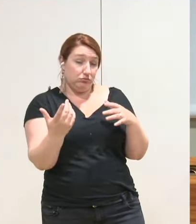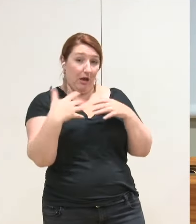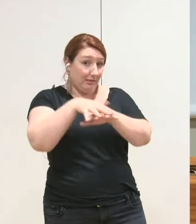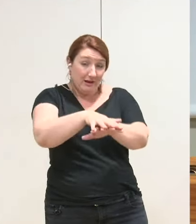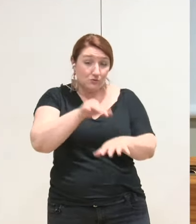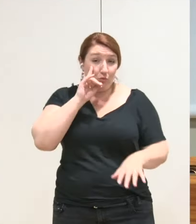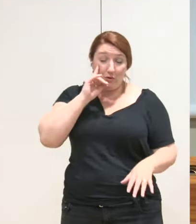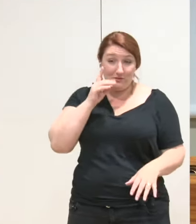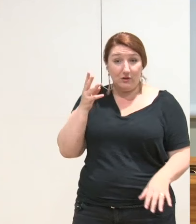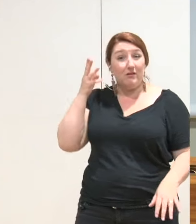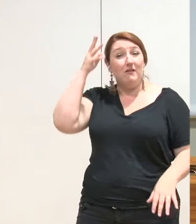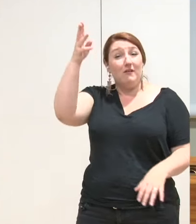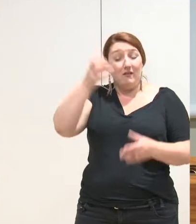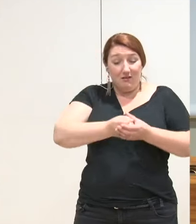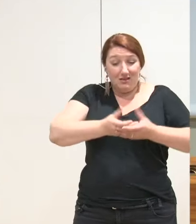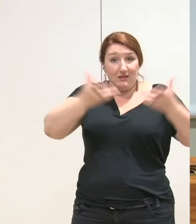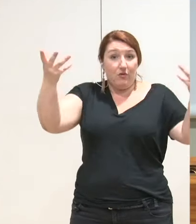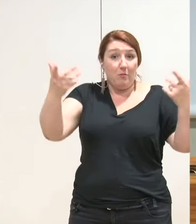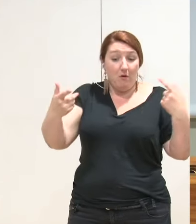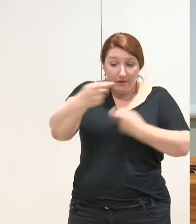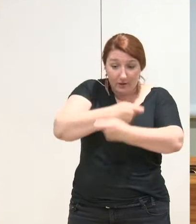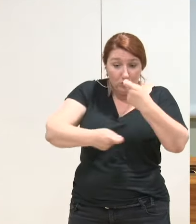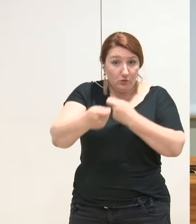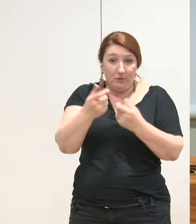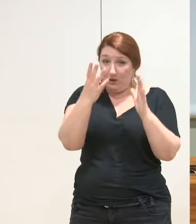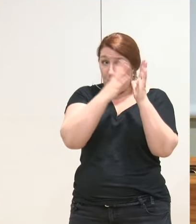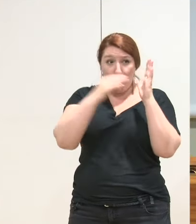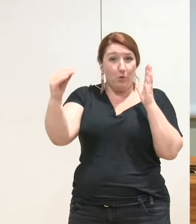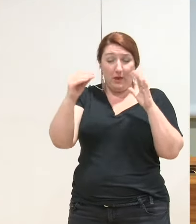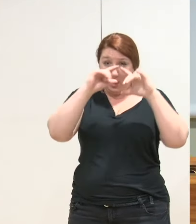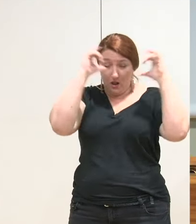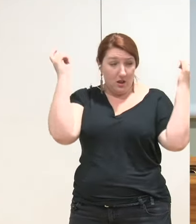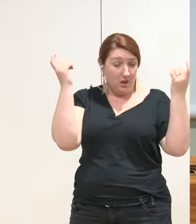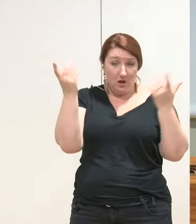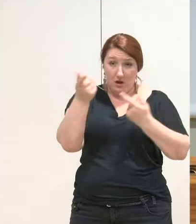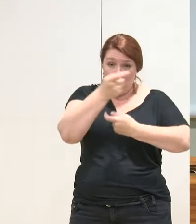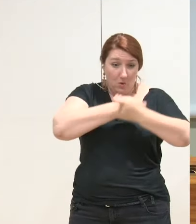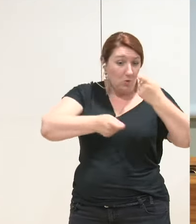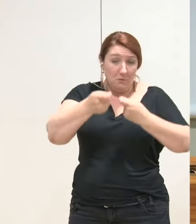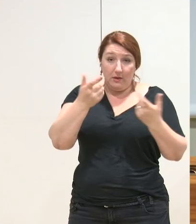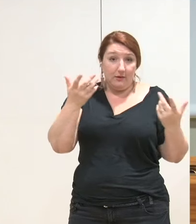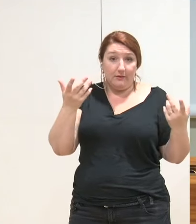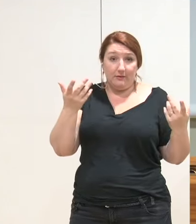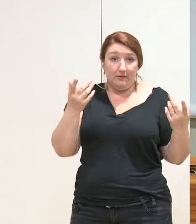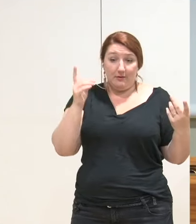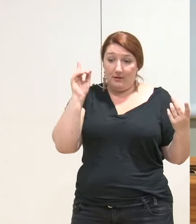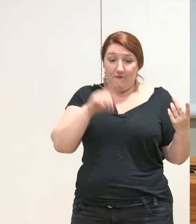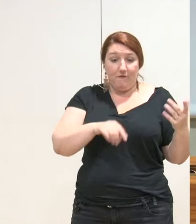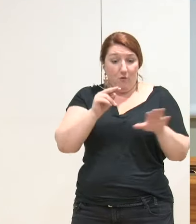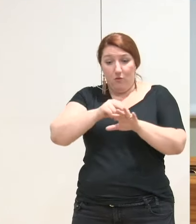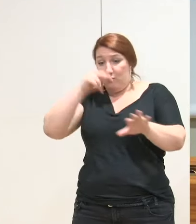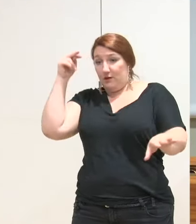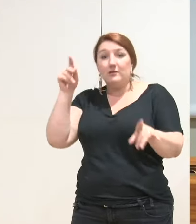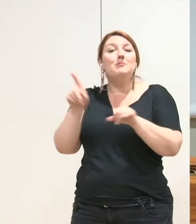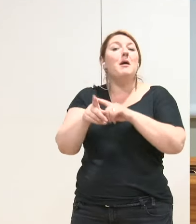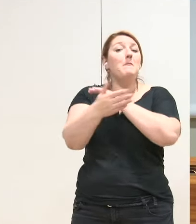économique d'un modèle économique qui doit quelque part être abordé à la manière dont le monde rural